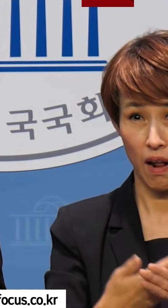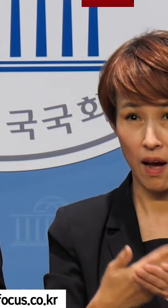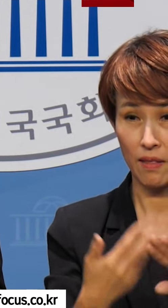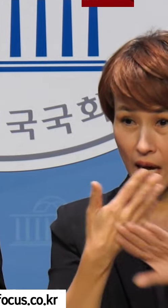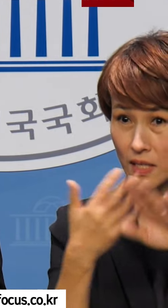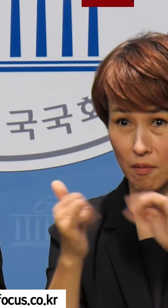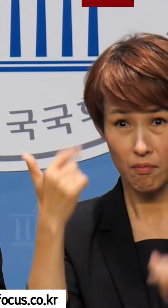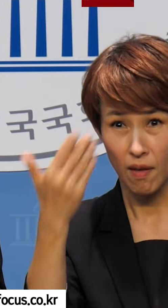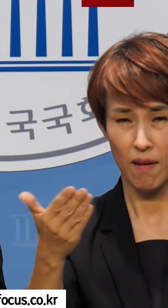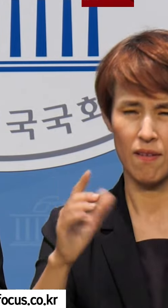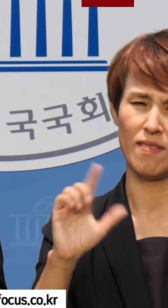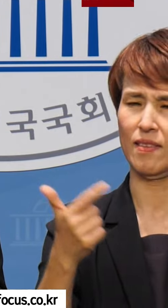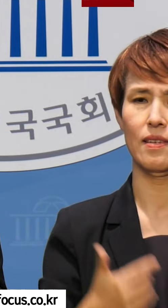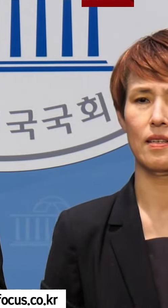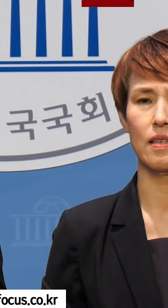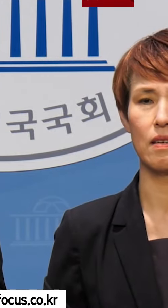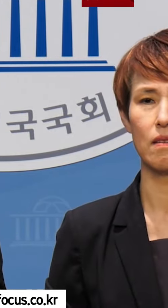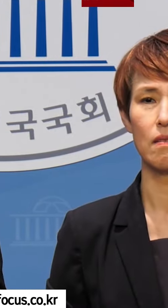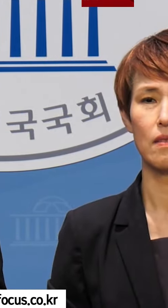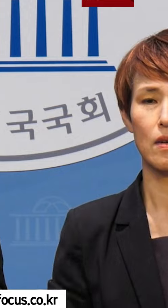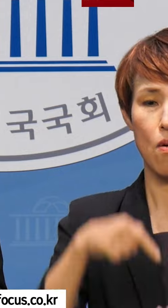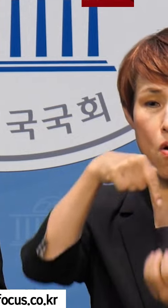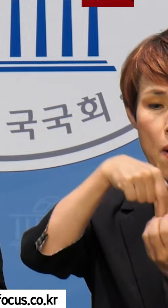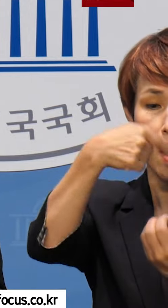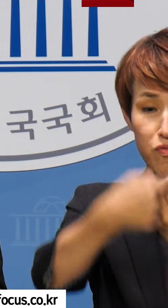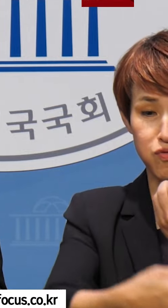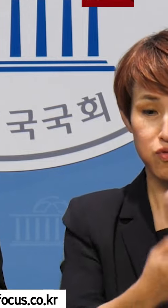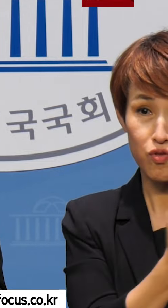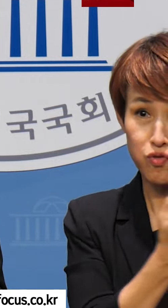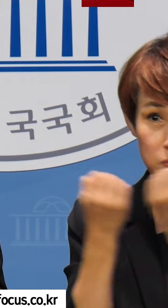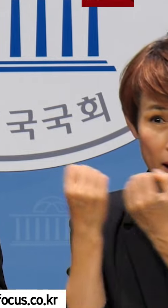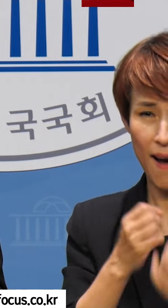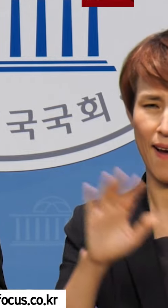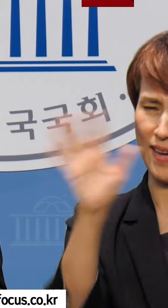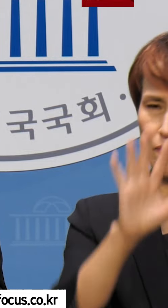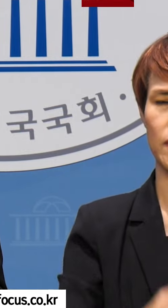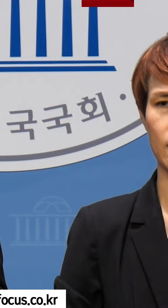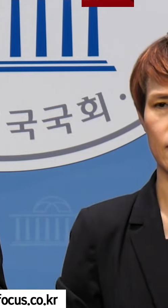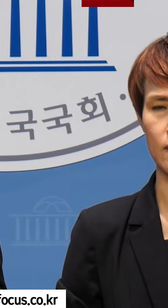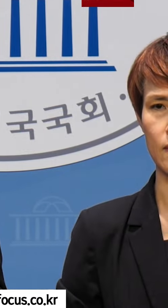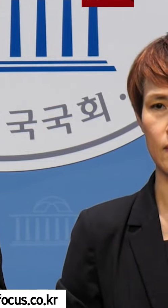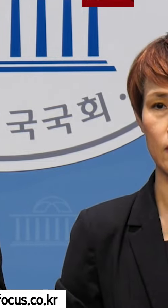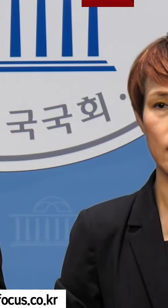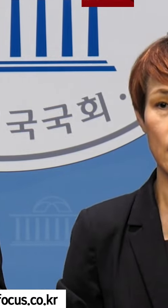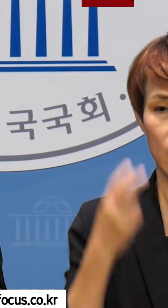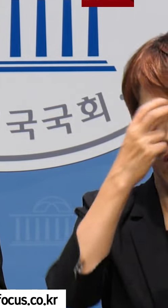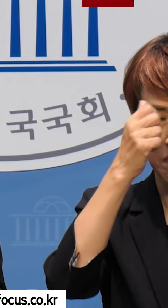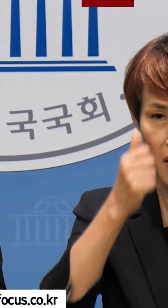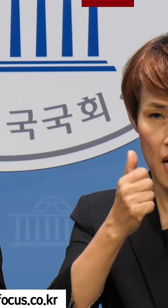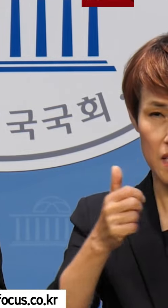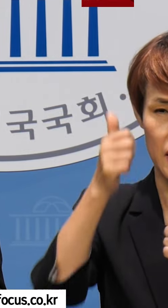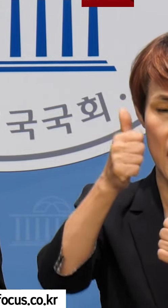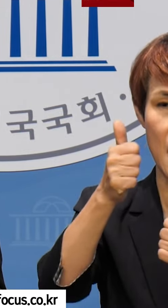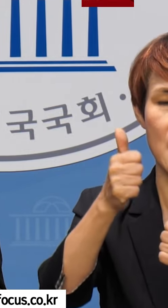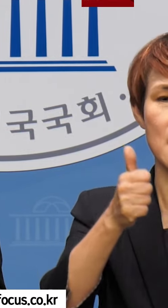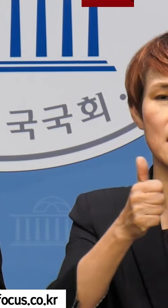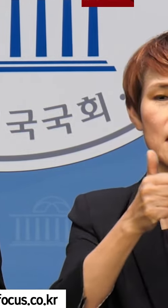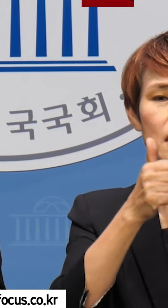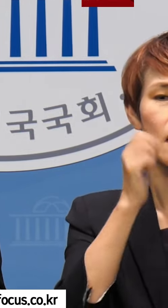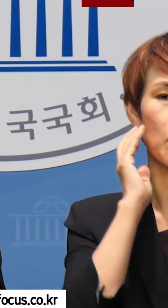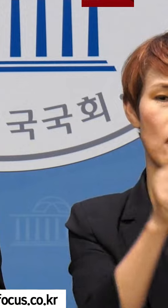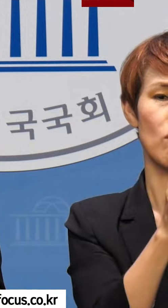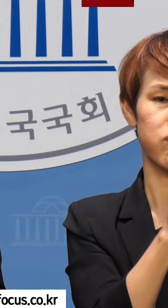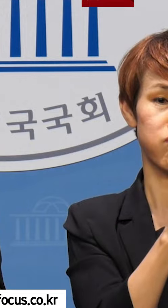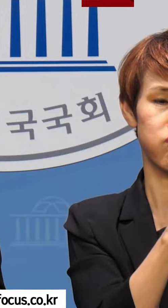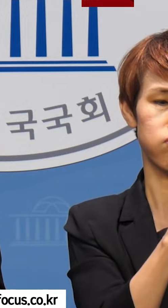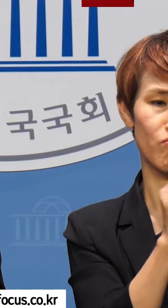다른 사람이 되지 않고 호박에 줄긋는다고 수지 않습니다 검찰 부를 모두 김건희 사를 위한